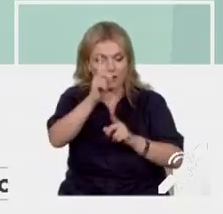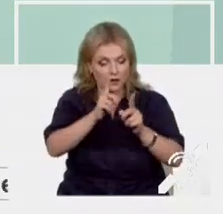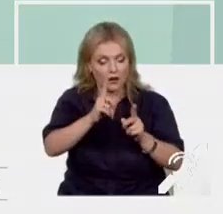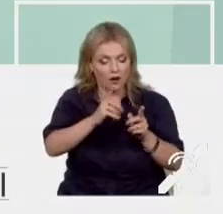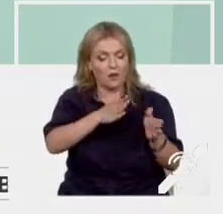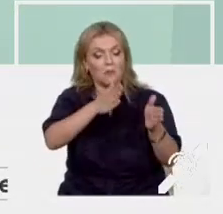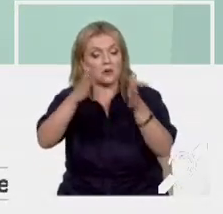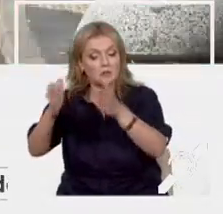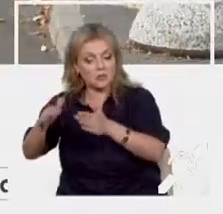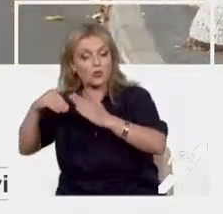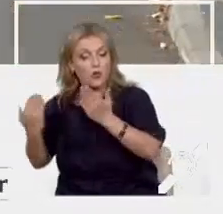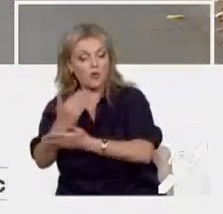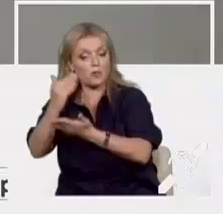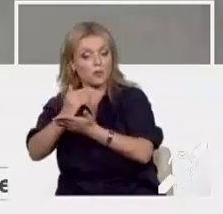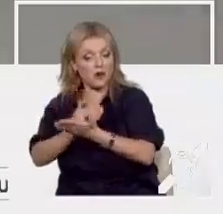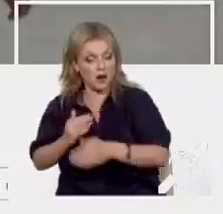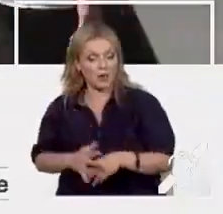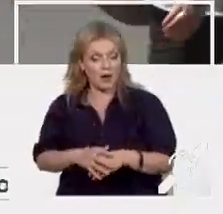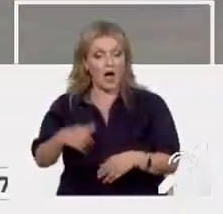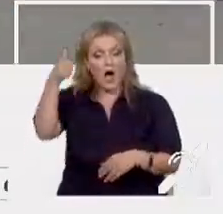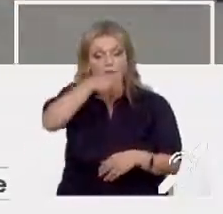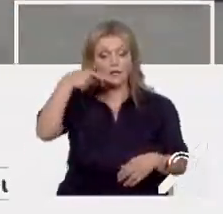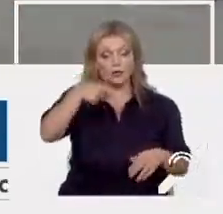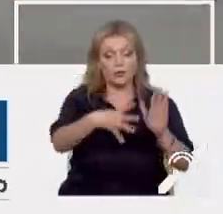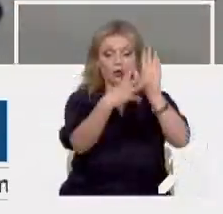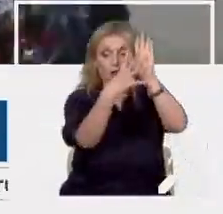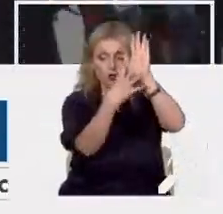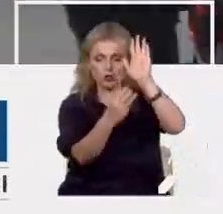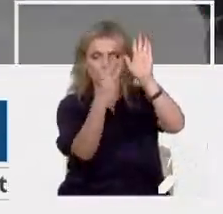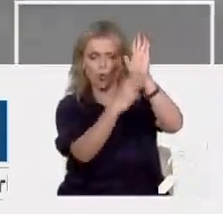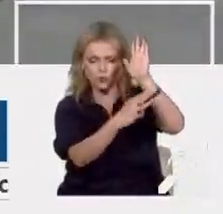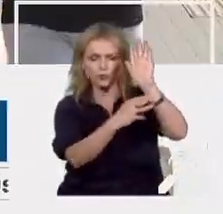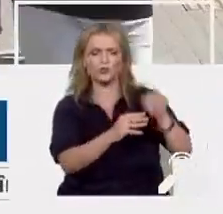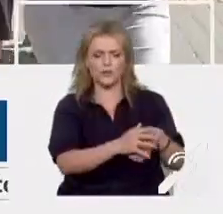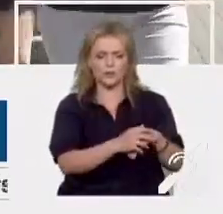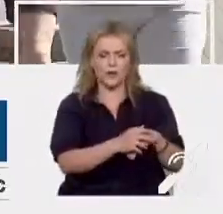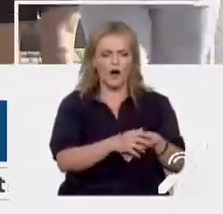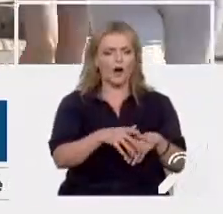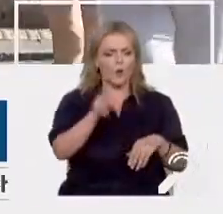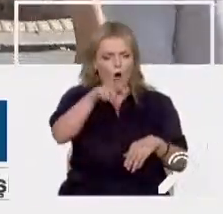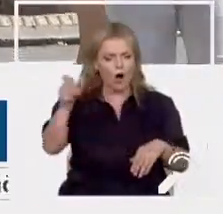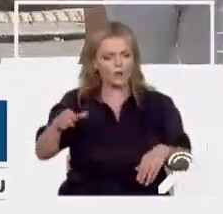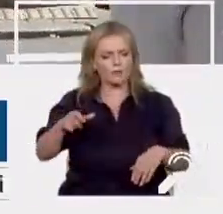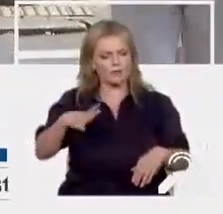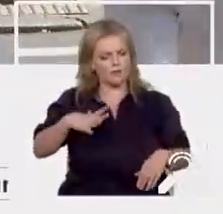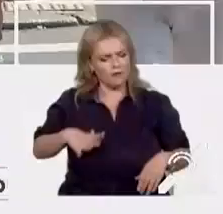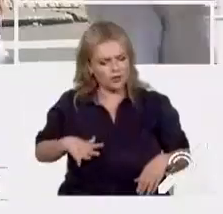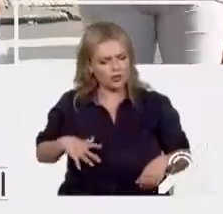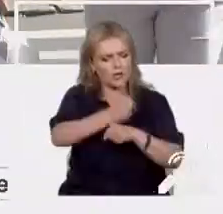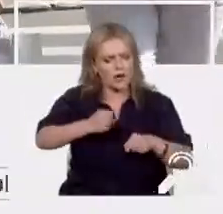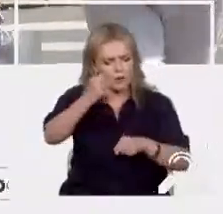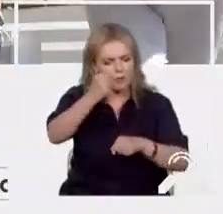încet, încet la acest program. În anii 1800, oamenii erau nevoiți să lucreze aproape 100 de ore pe săptămână, între 10